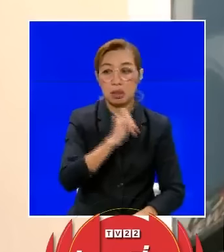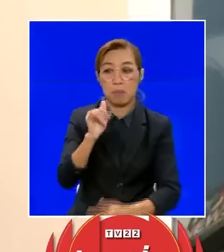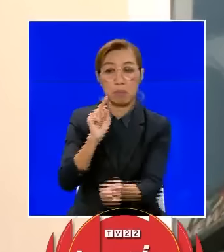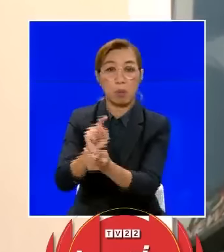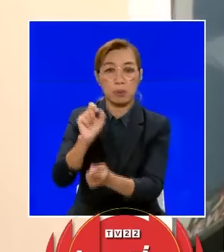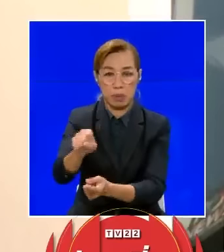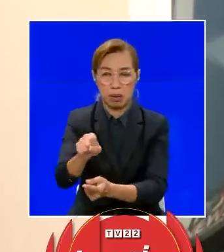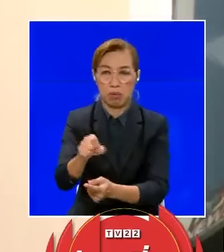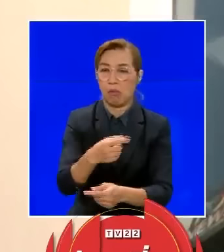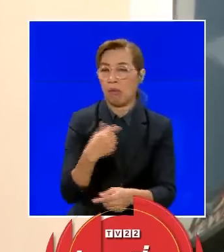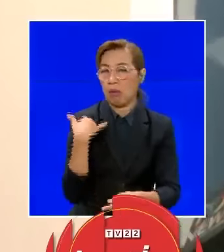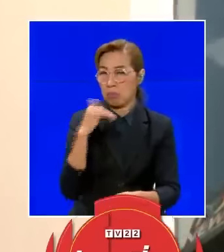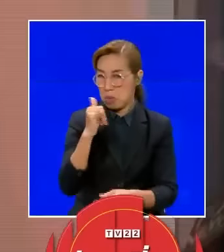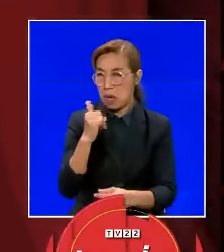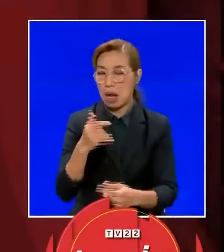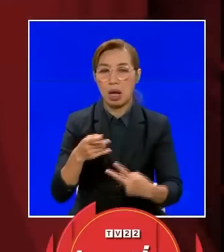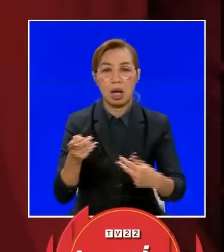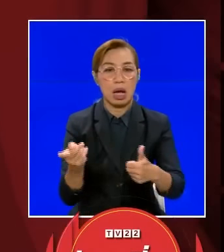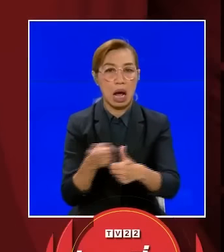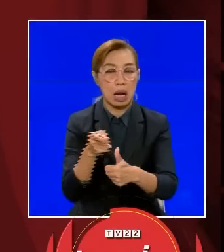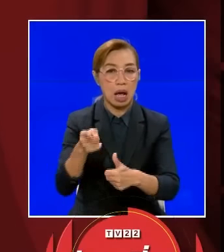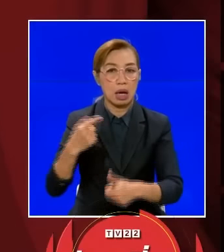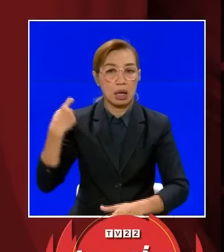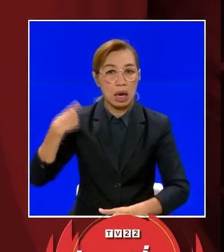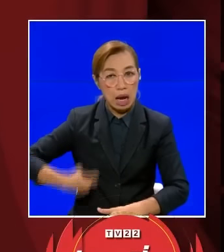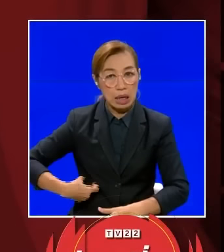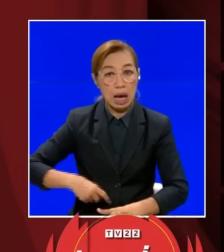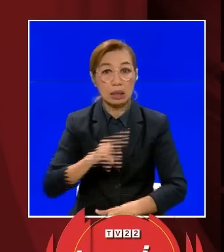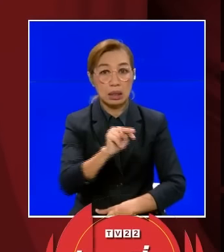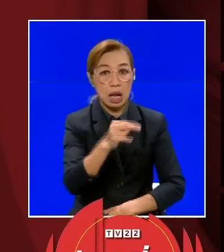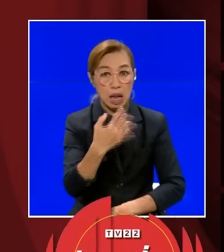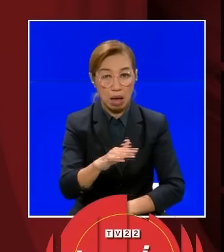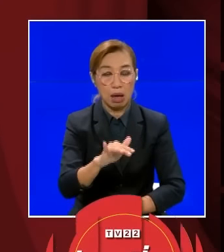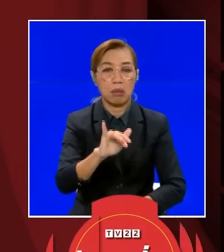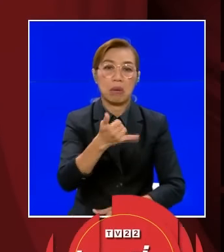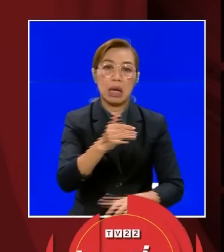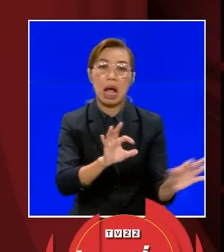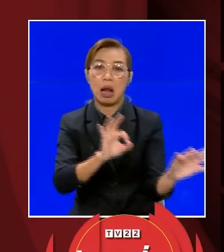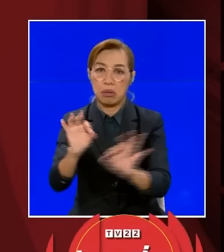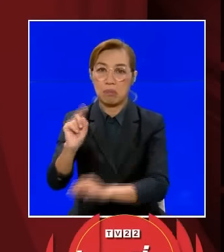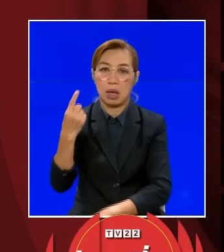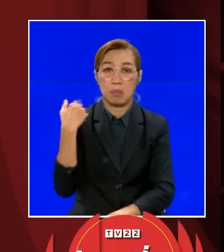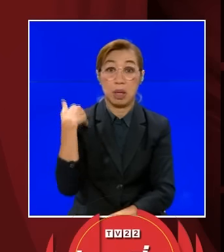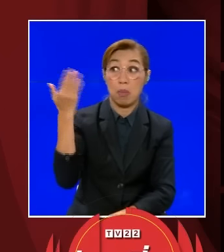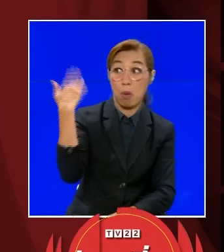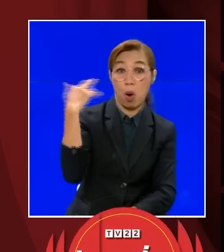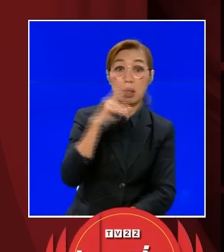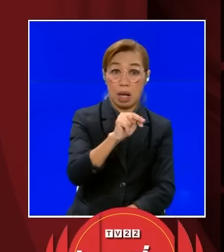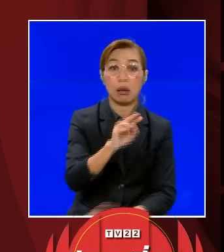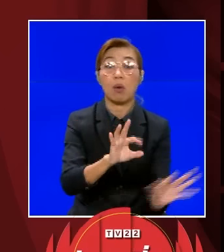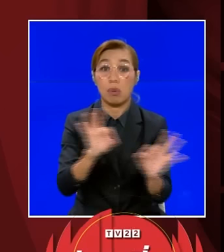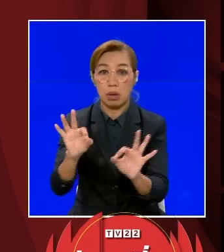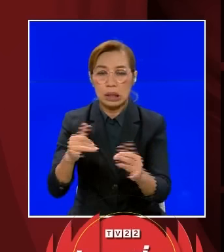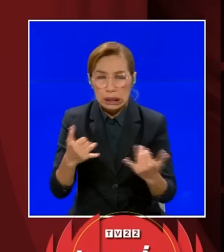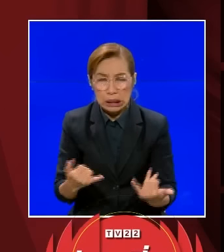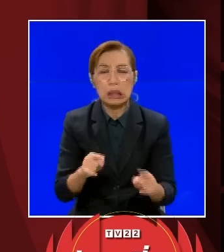างเช่น1 อัยการอาจจะสั่งเลื่อนไปอีกก็ได้จริงๆนี่เลื่อนไปแล้วรอบนึงด้วยน ะ อาจจะเลื่อนไปอีกก็ได้หรือ